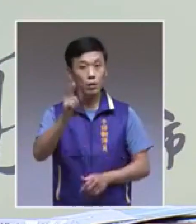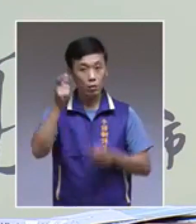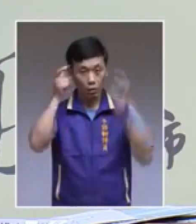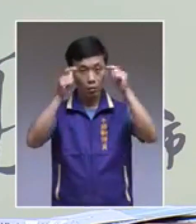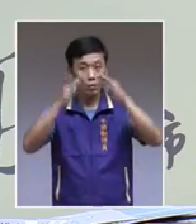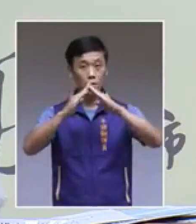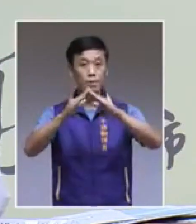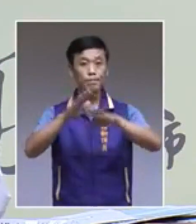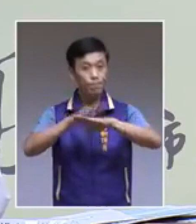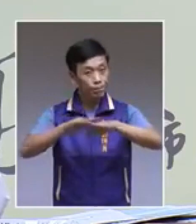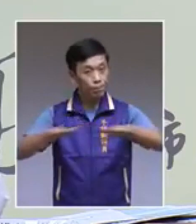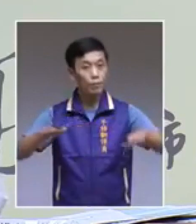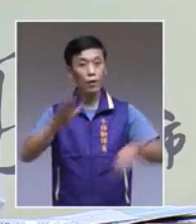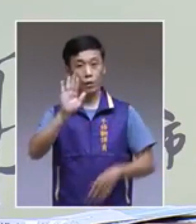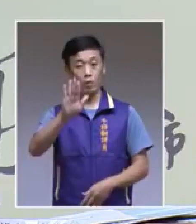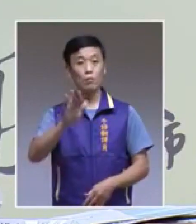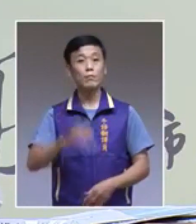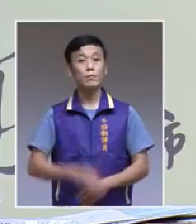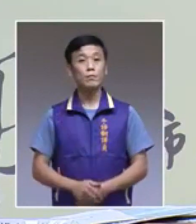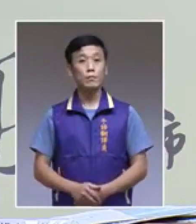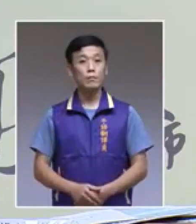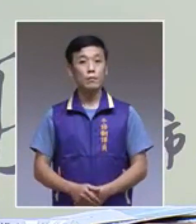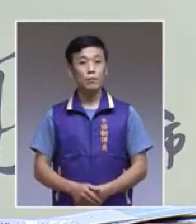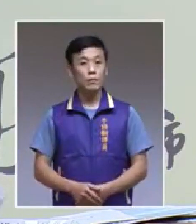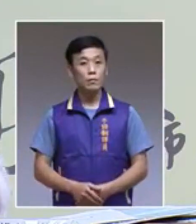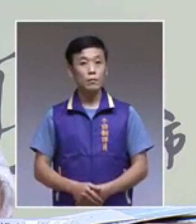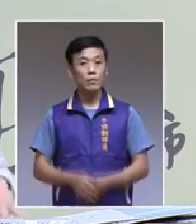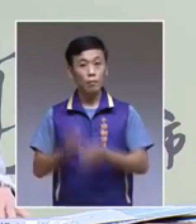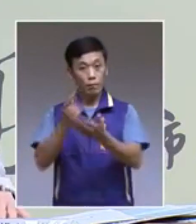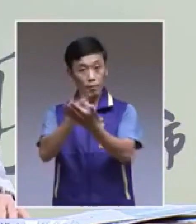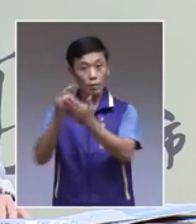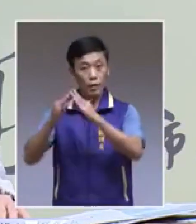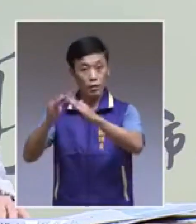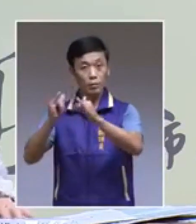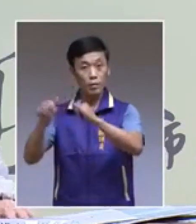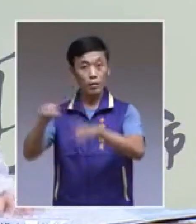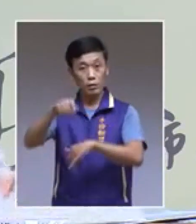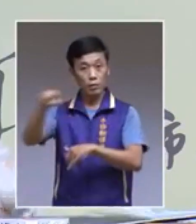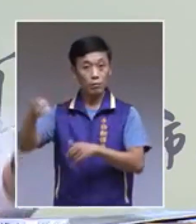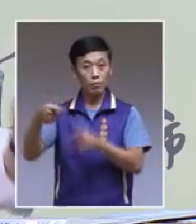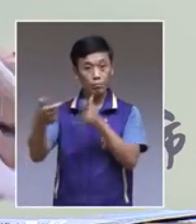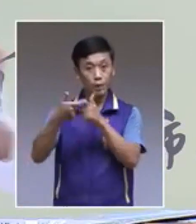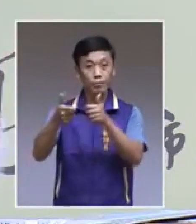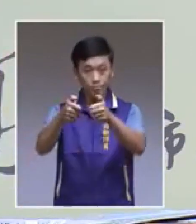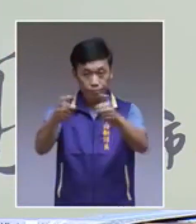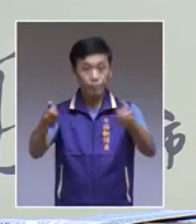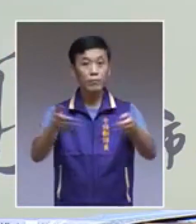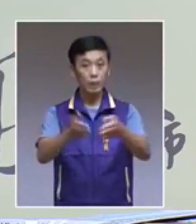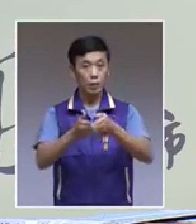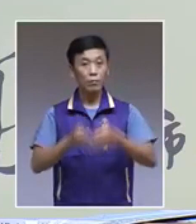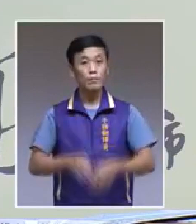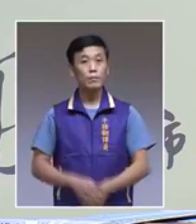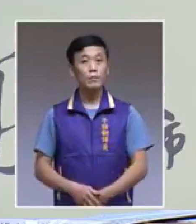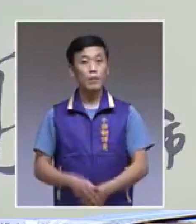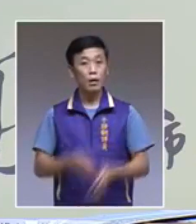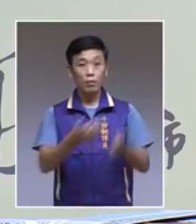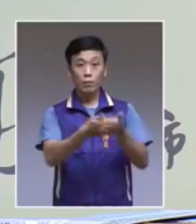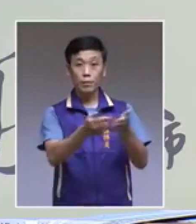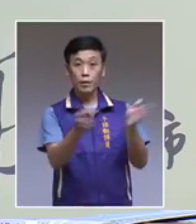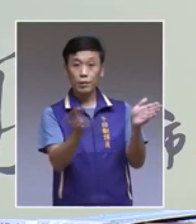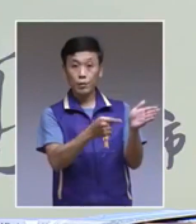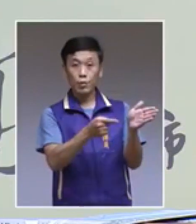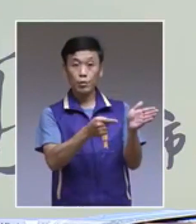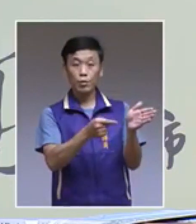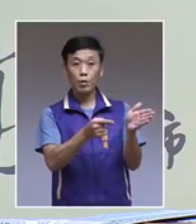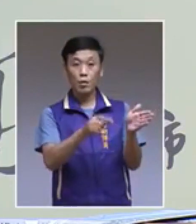我想要特别谢谢所有的我们市民朋友的一个配合。那这张流行曲线大家就可